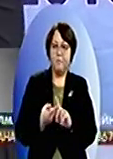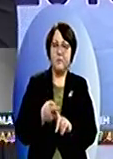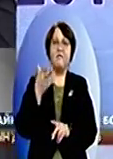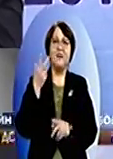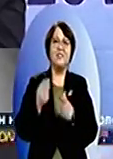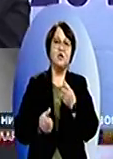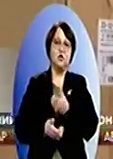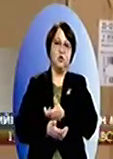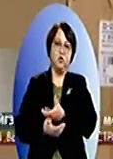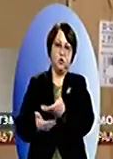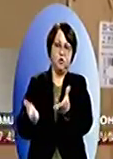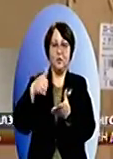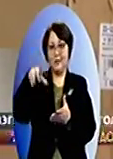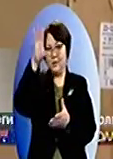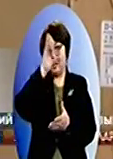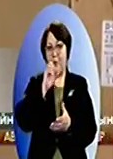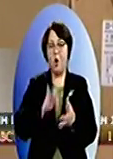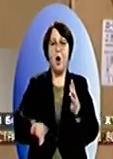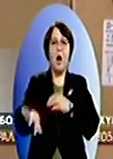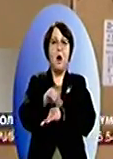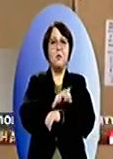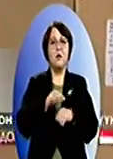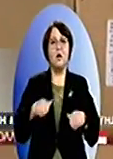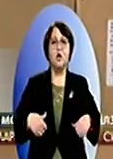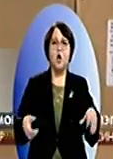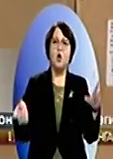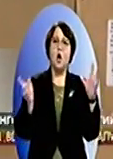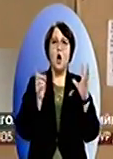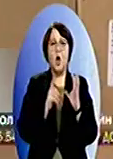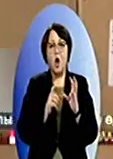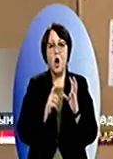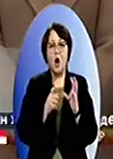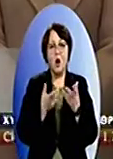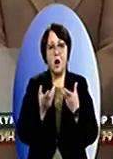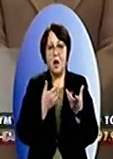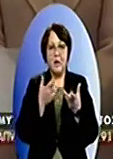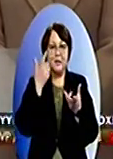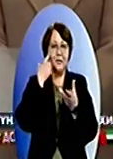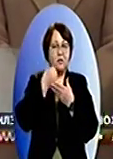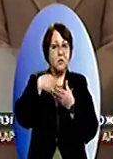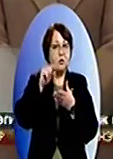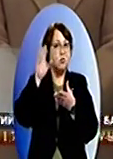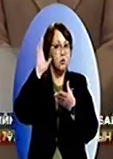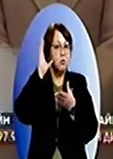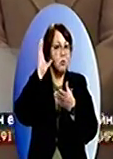Ерөнхий сайд яг одоо Баян-Хонгор аймгийн иргэдтэй уулзалт хийж байна. Энэ үеэр тэдний санал хүсэлтийг хүлээн авч